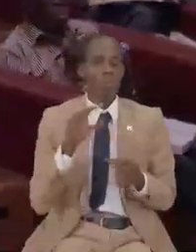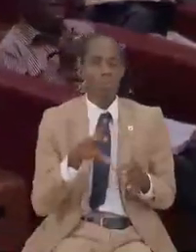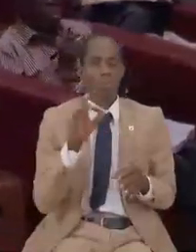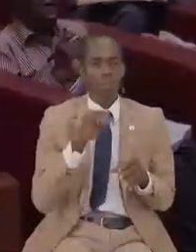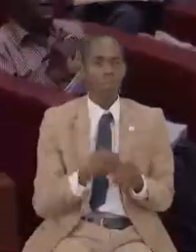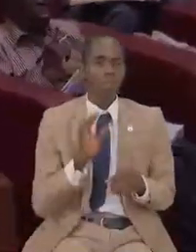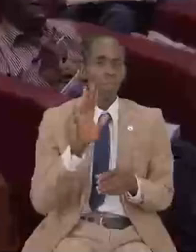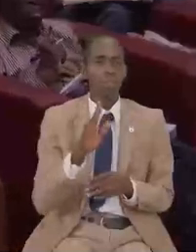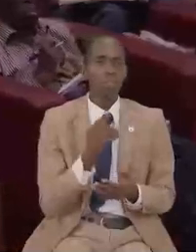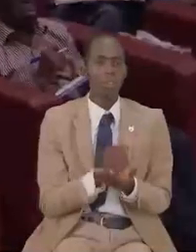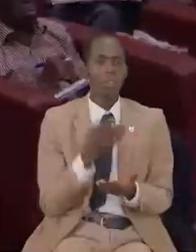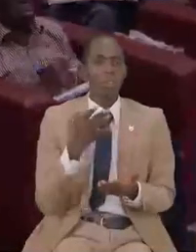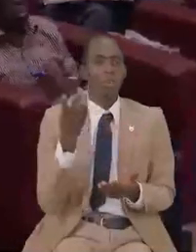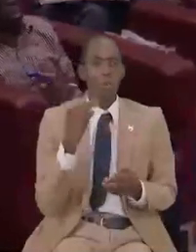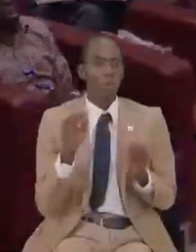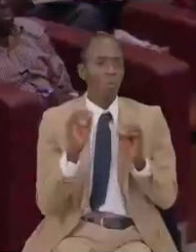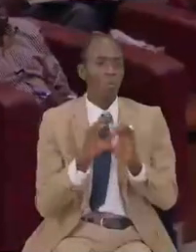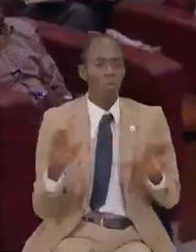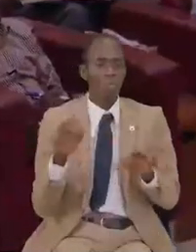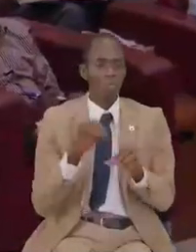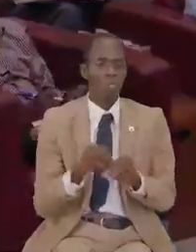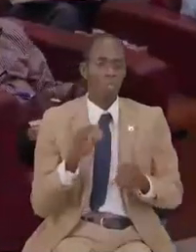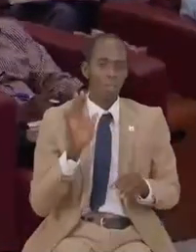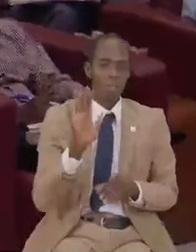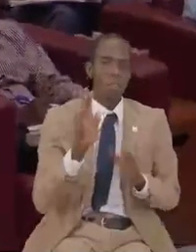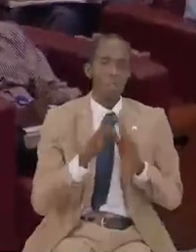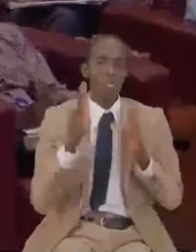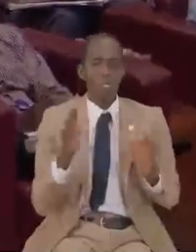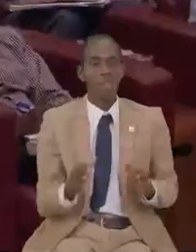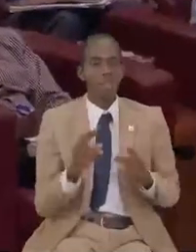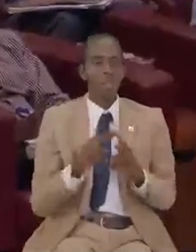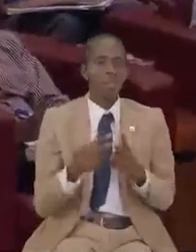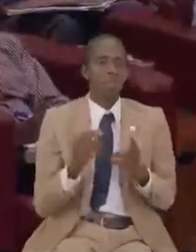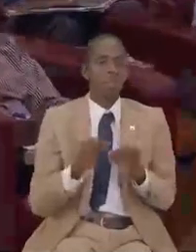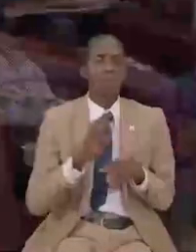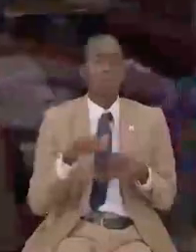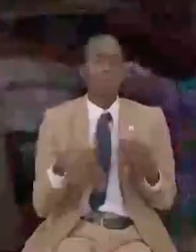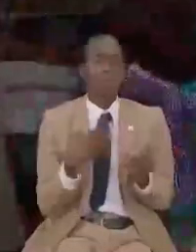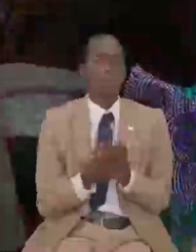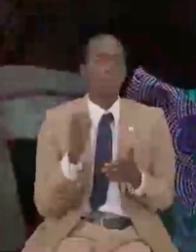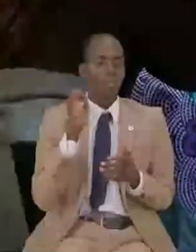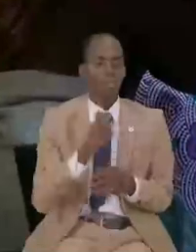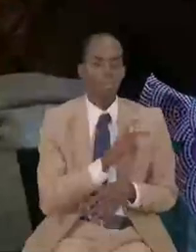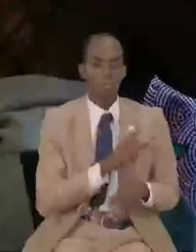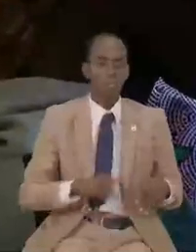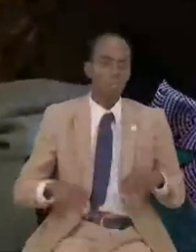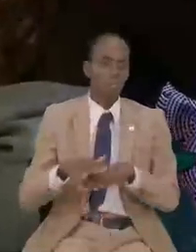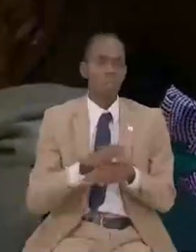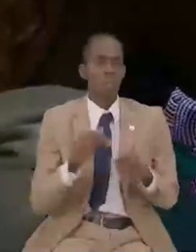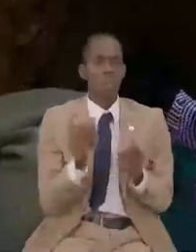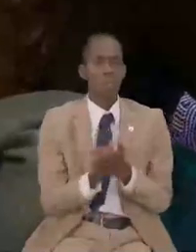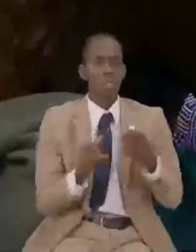Il n'y eut rien qu'Ézéchia ne leur fit voir dans sa